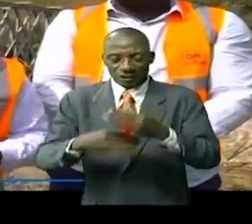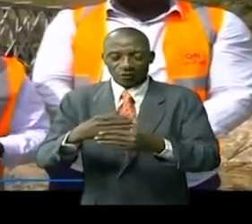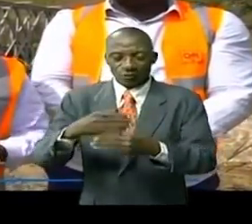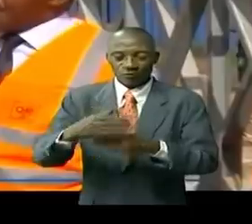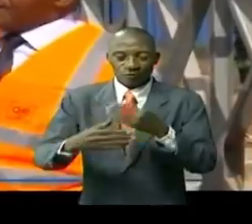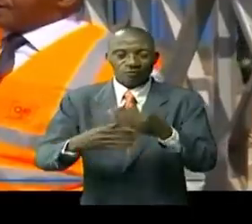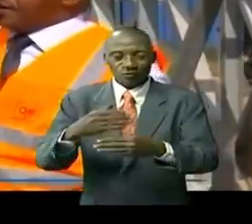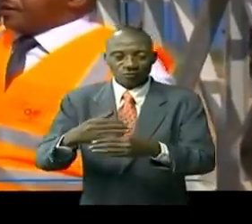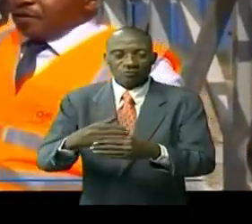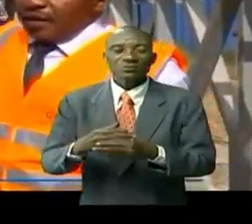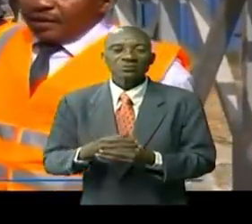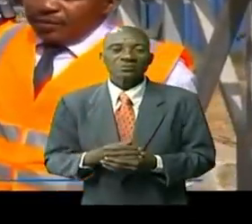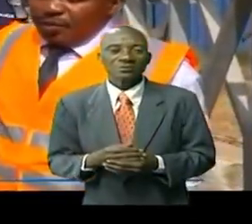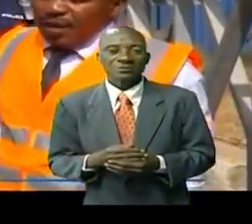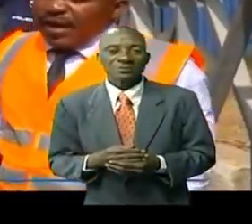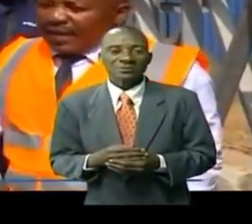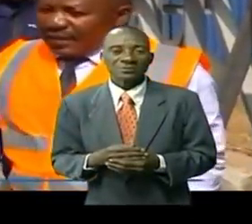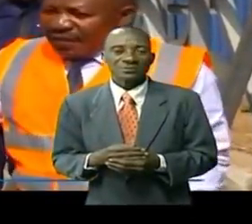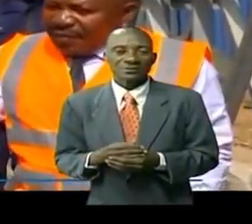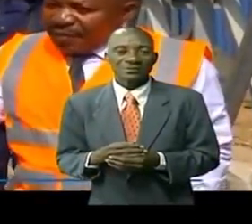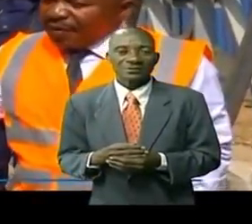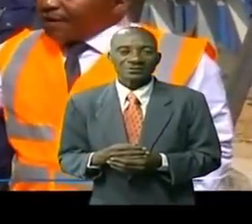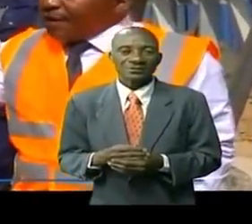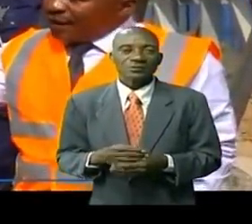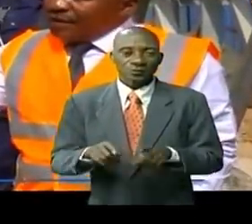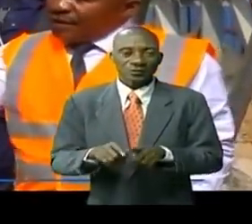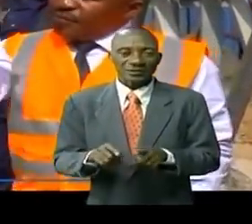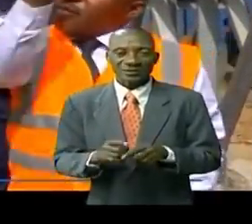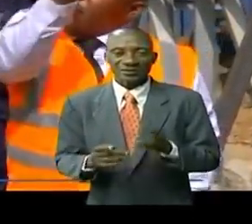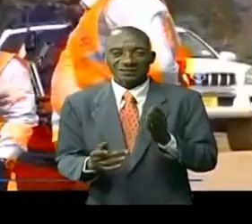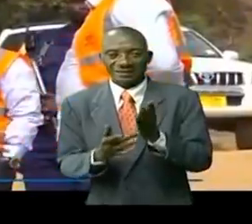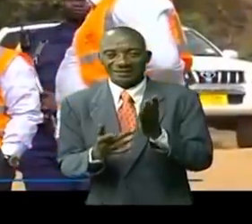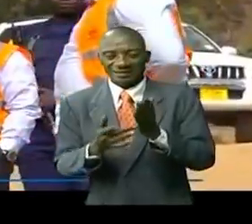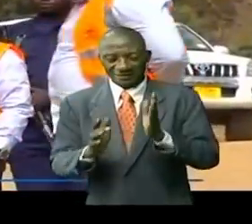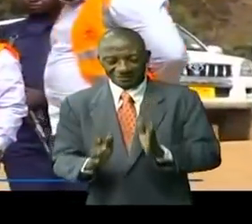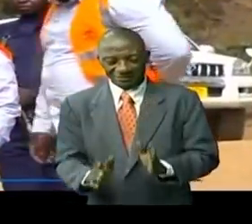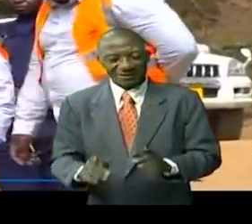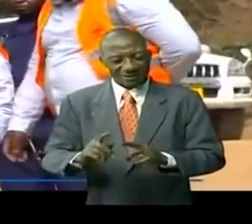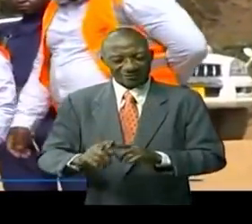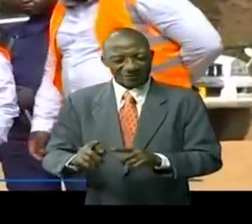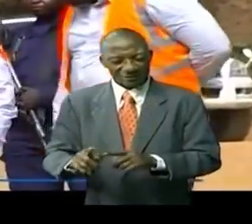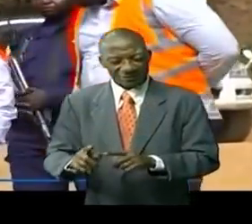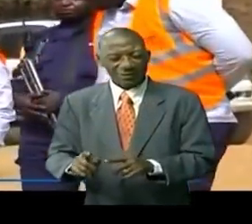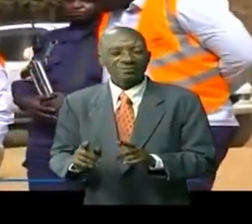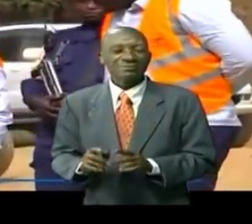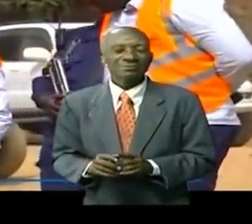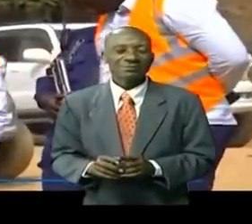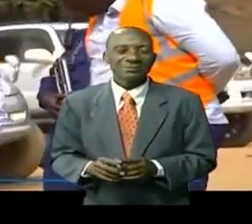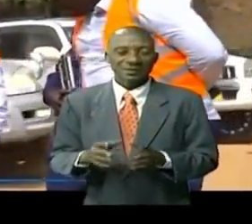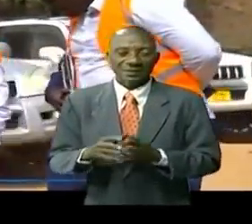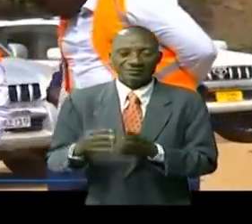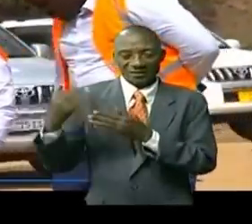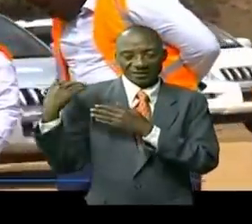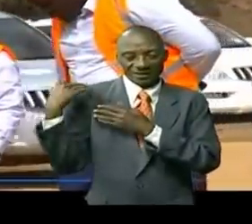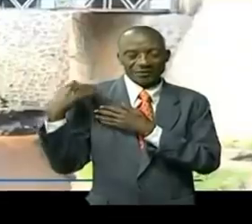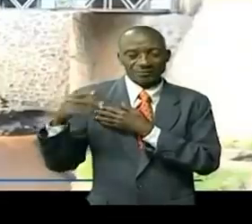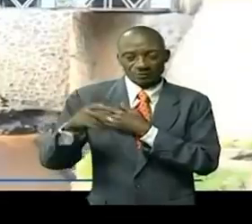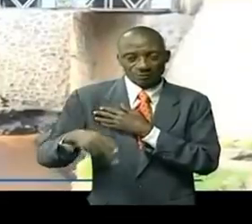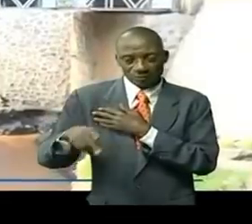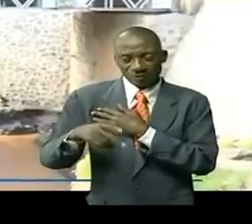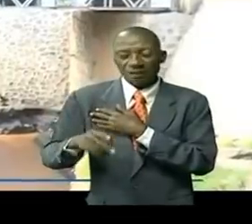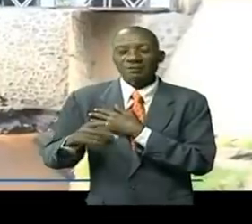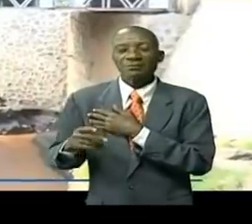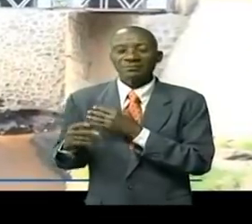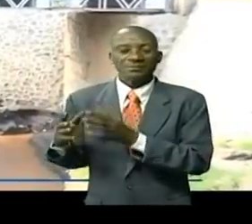Moussoubaro, avec dans sa suite les techniciens en la matière? Cet envoyé de l'autorité provinciale a fait d'une pierre deux coups